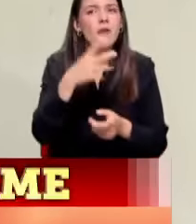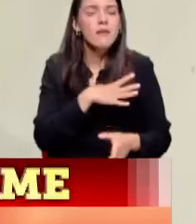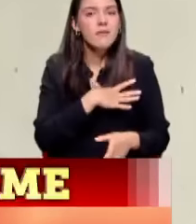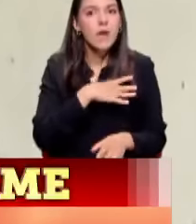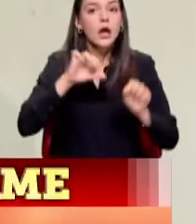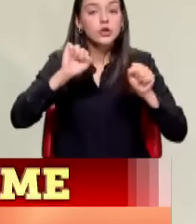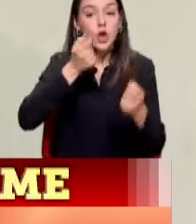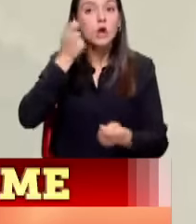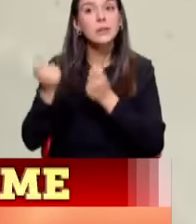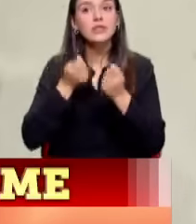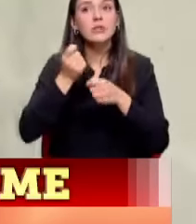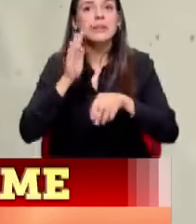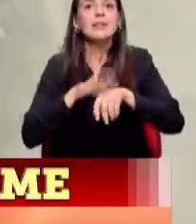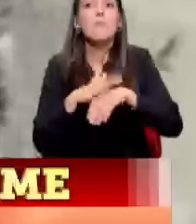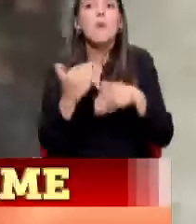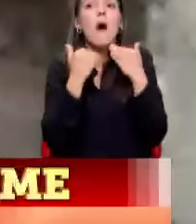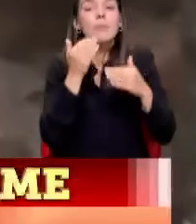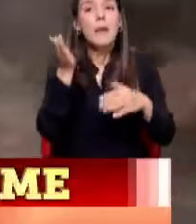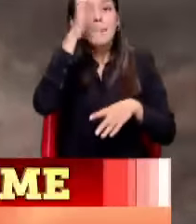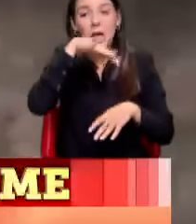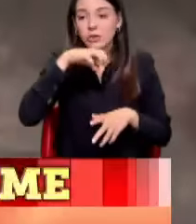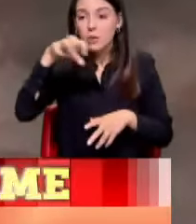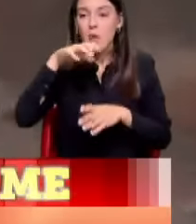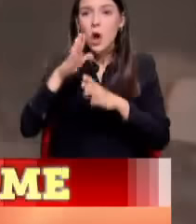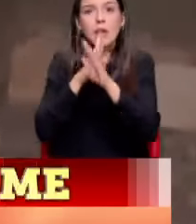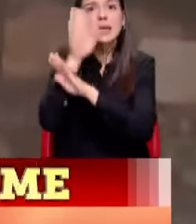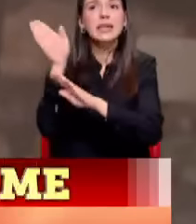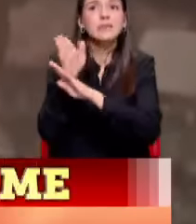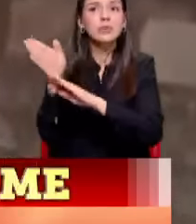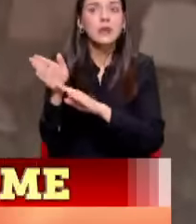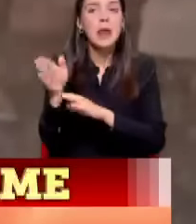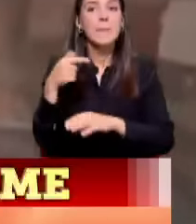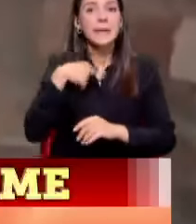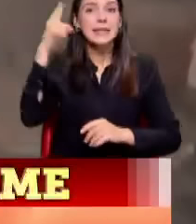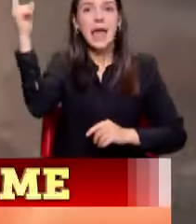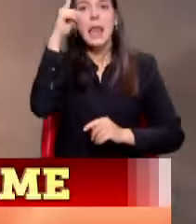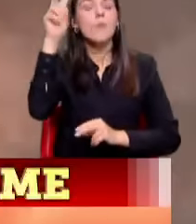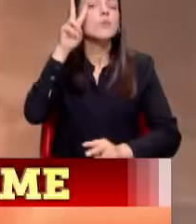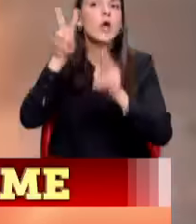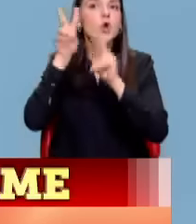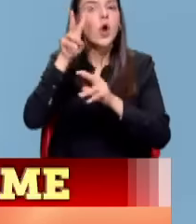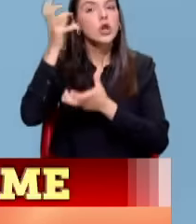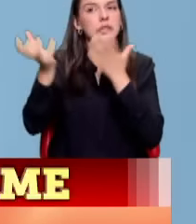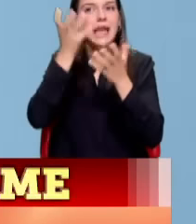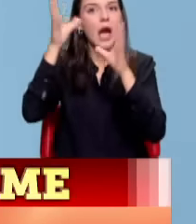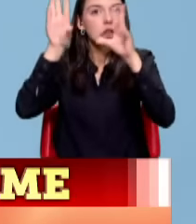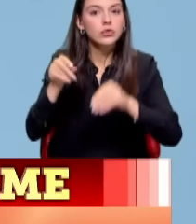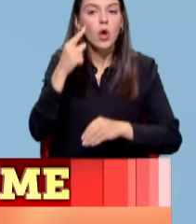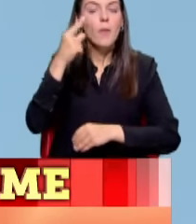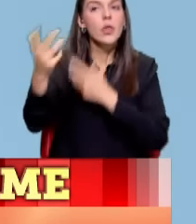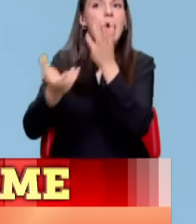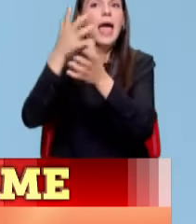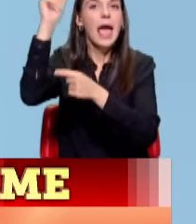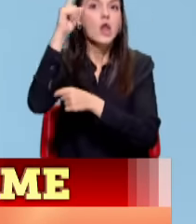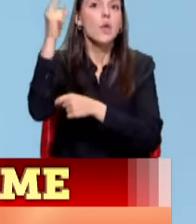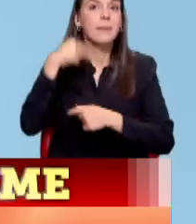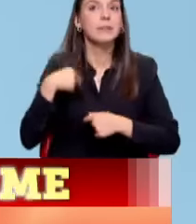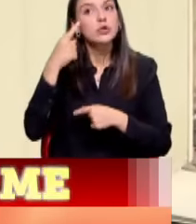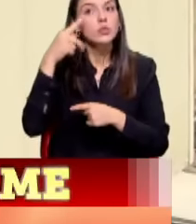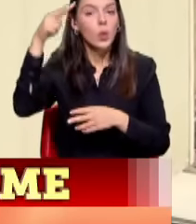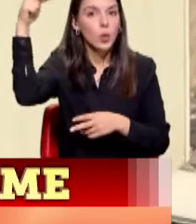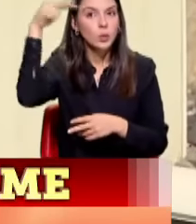Soğutma çalışması yapamadan başka bölgelere doğru yönelmişler ki biz helikopterleri görüyoruz, yangın söndürme helikopterlerini üstümüzden geçiyorlar